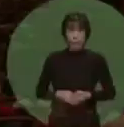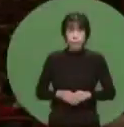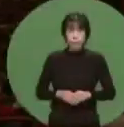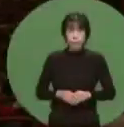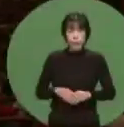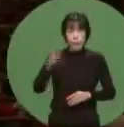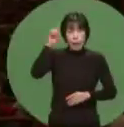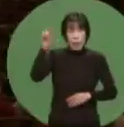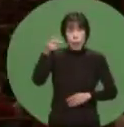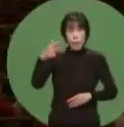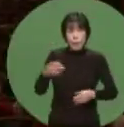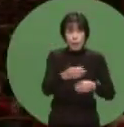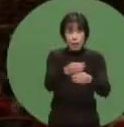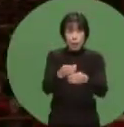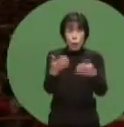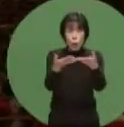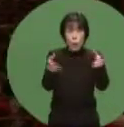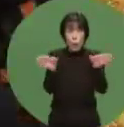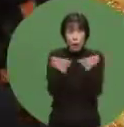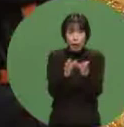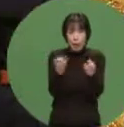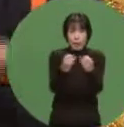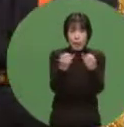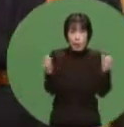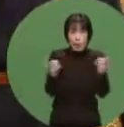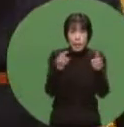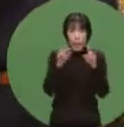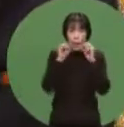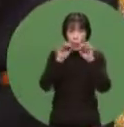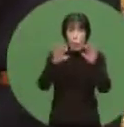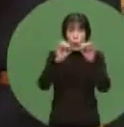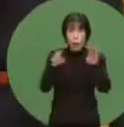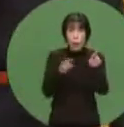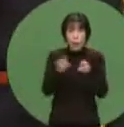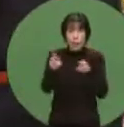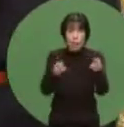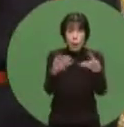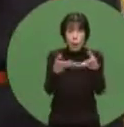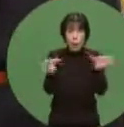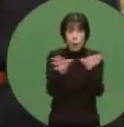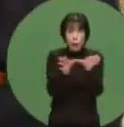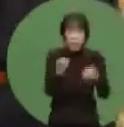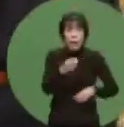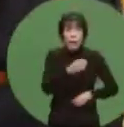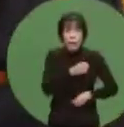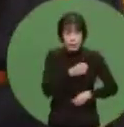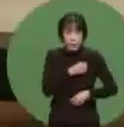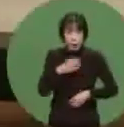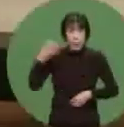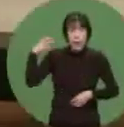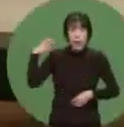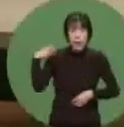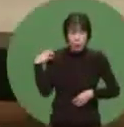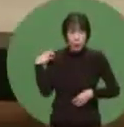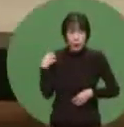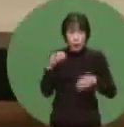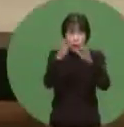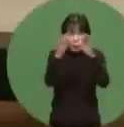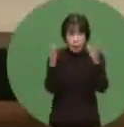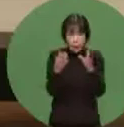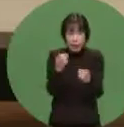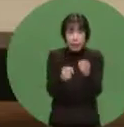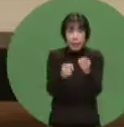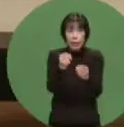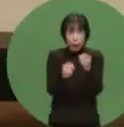そして生駒市消防団女性広報指導分団の団員による紙人形劇も上演され、地震